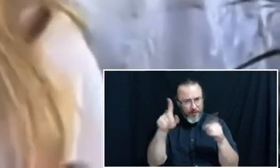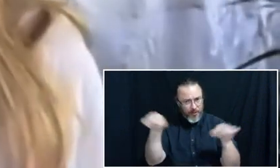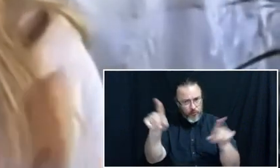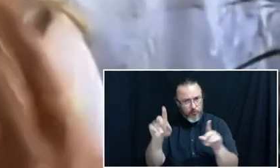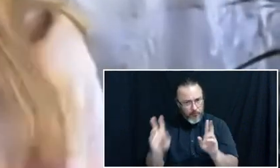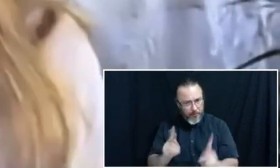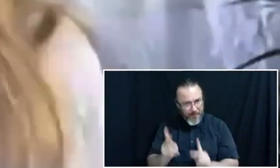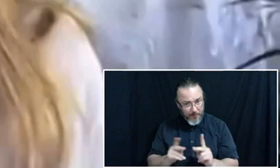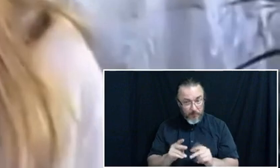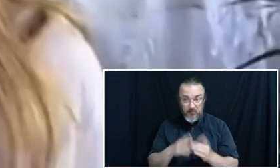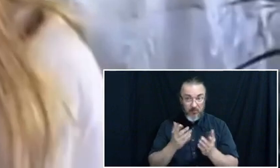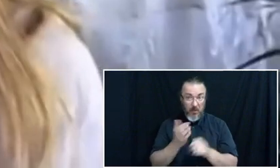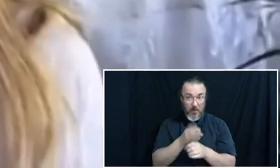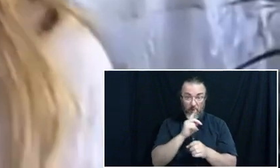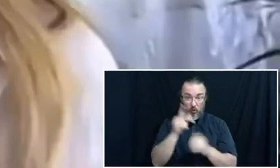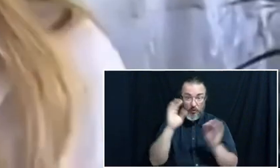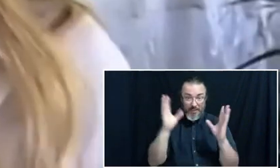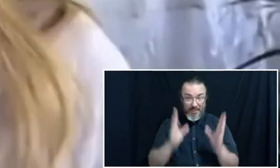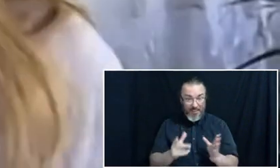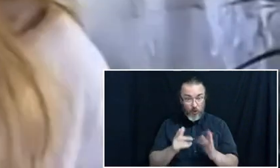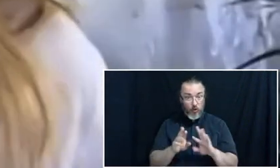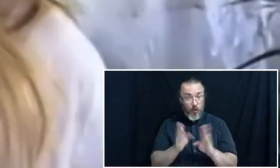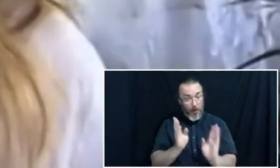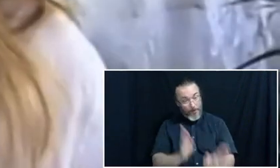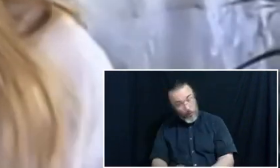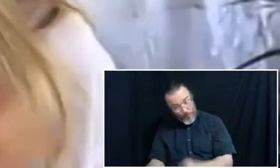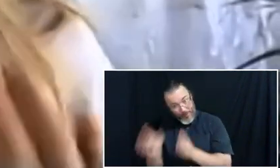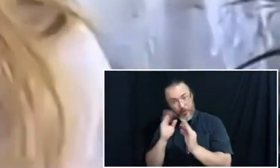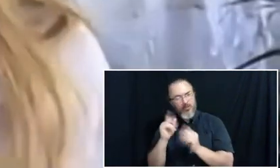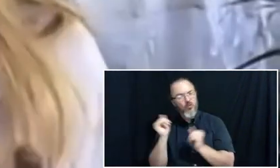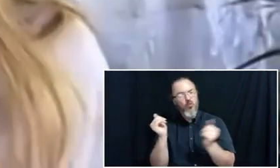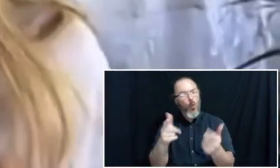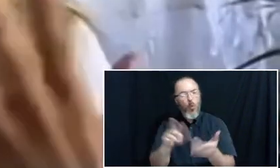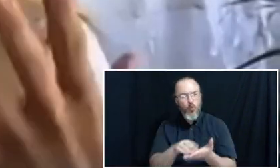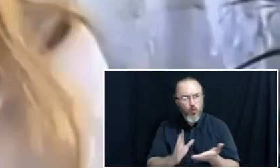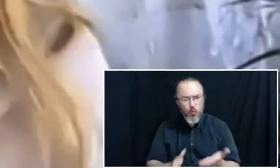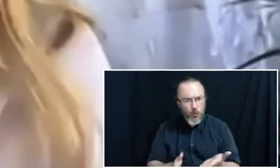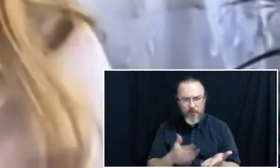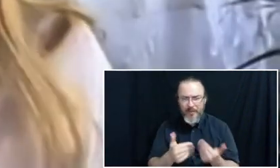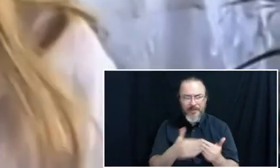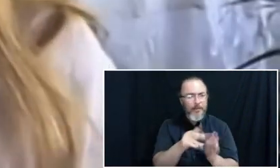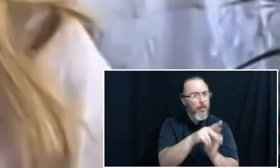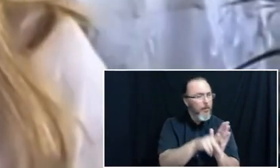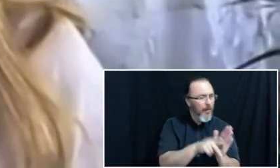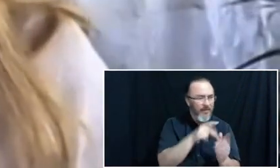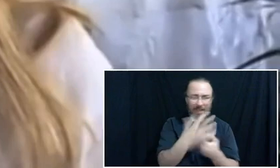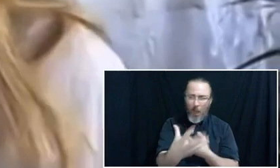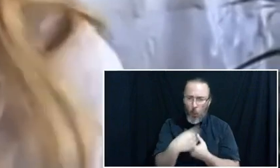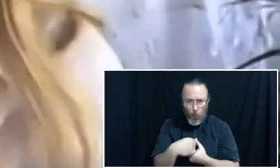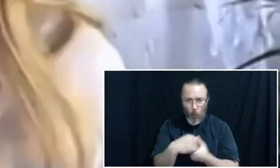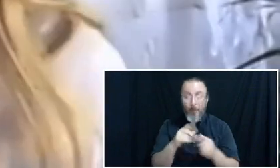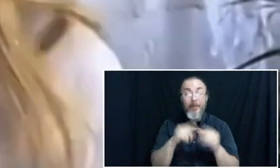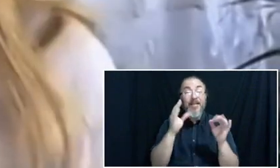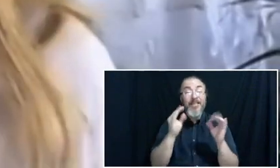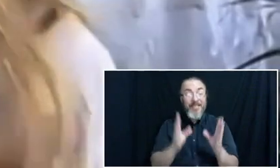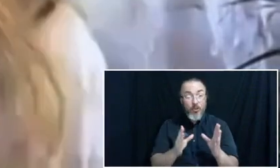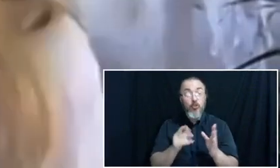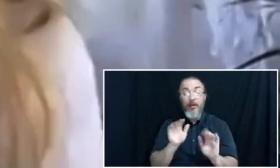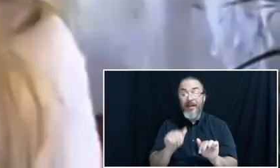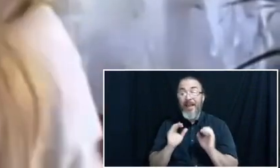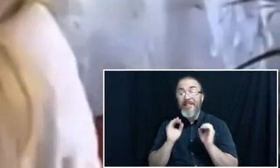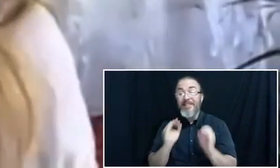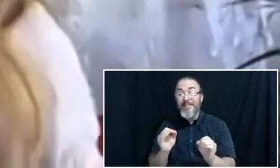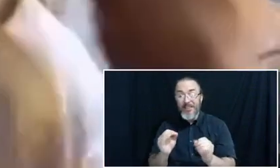ce que tous les enseignants soient prêts à enseigner à tous les élèves. Même si les politiques d'un pays ne sont pas inclusives, un enseignant